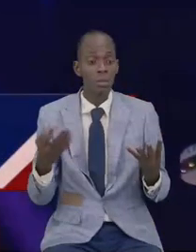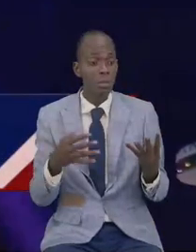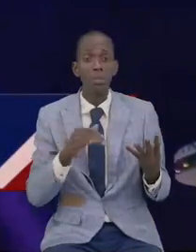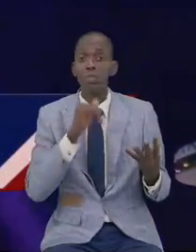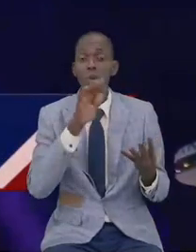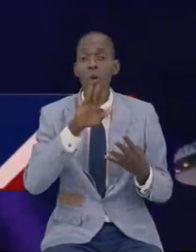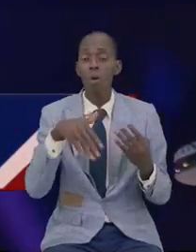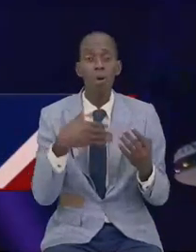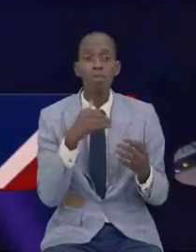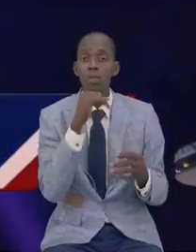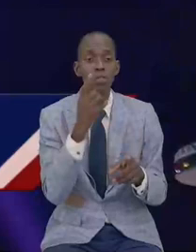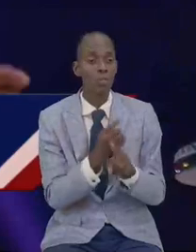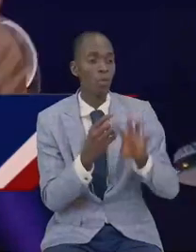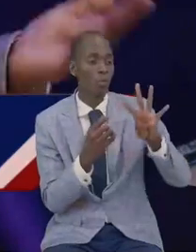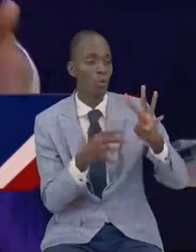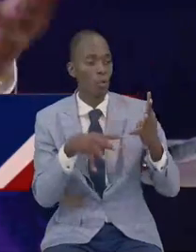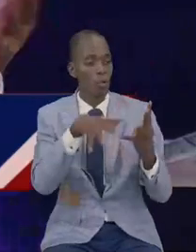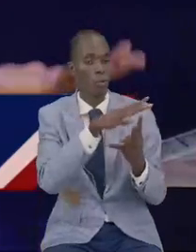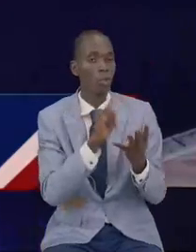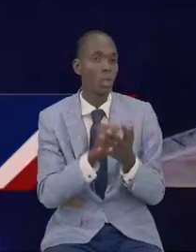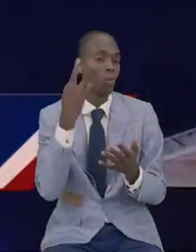les quatre n'étaient pas les seuls venus de Juda.